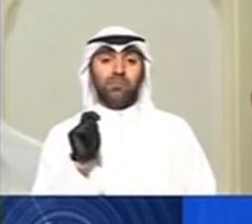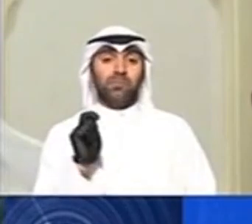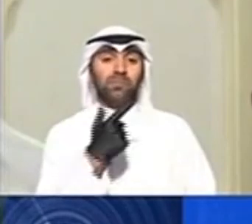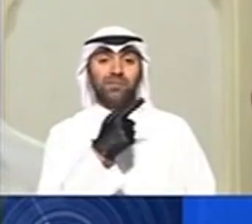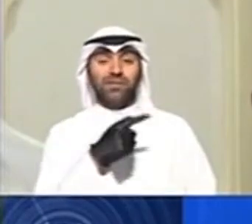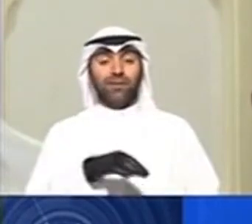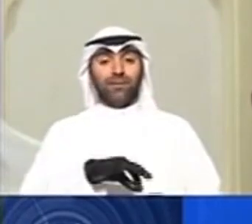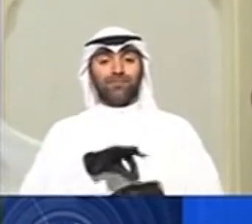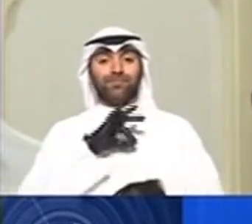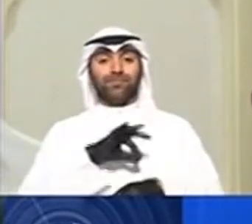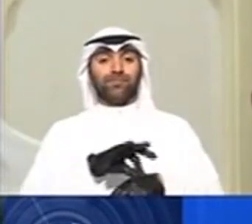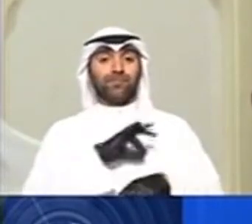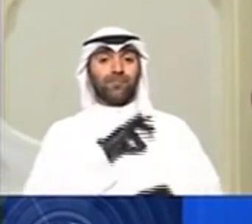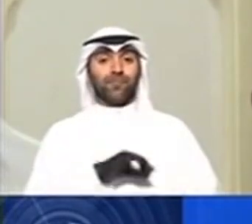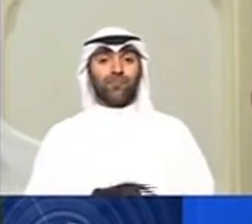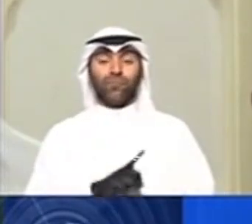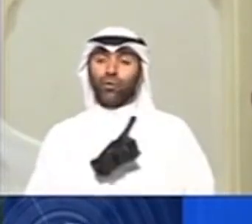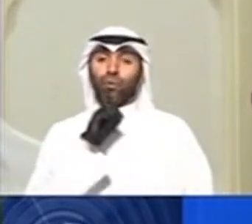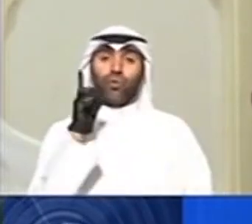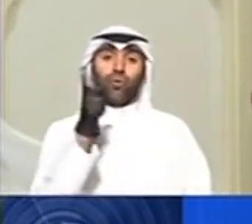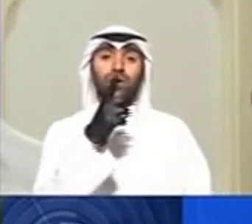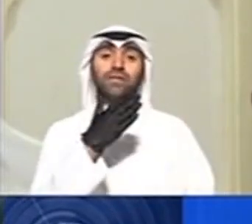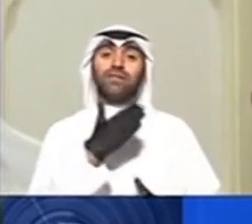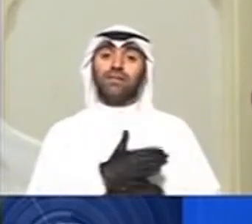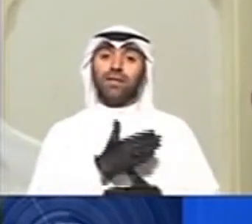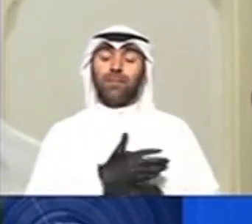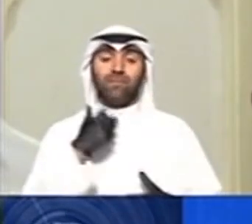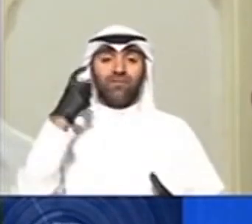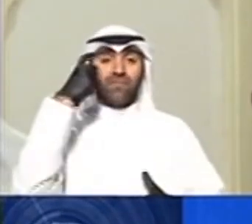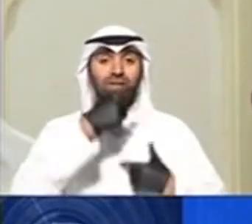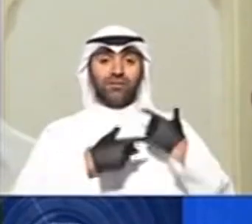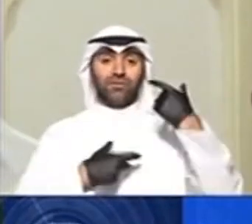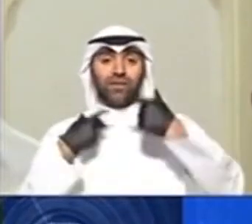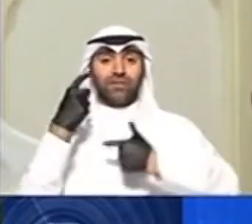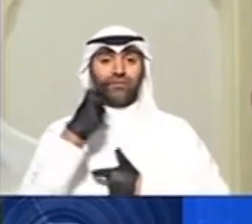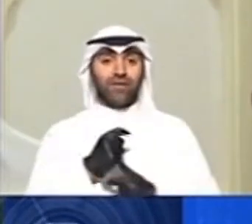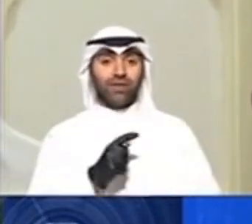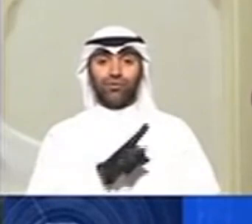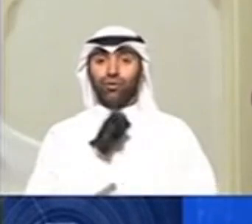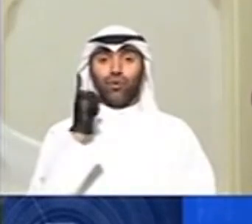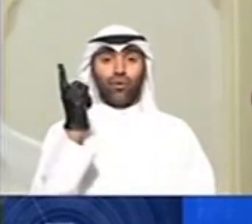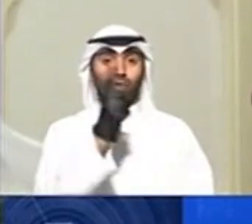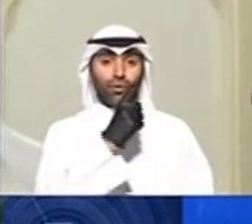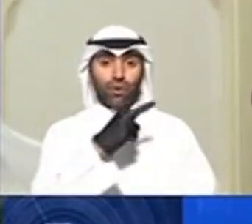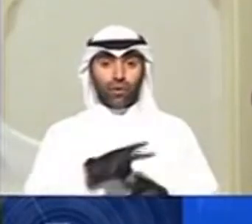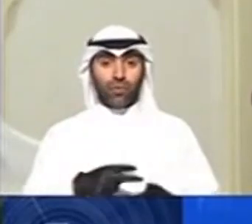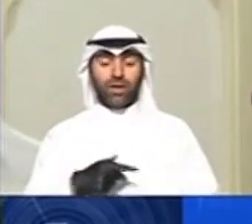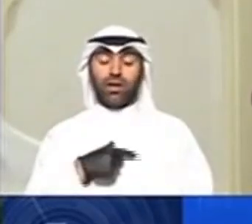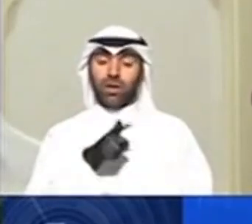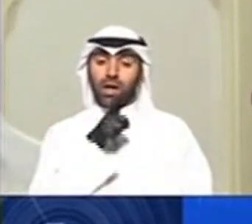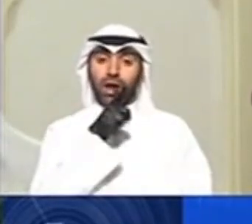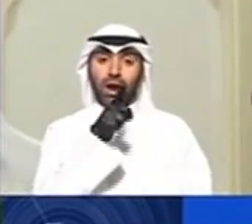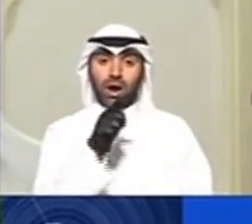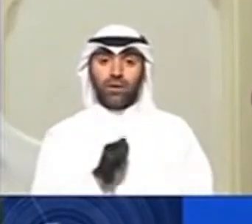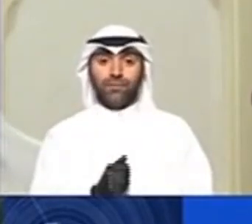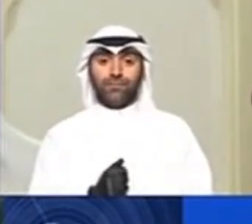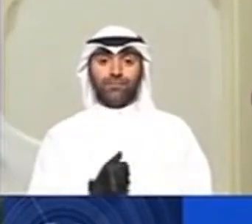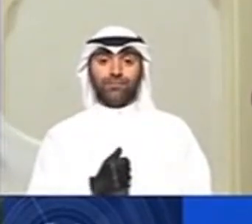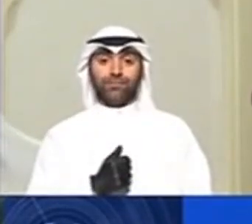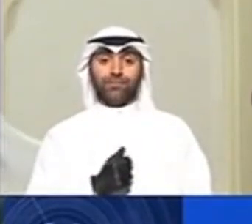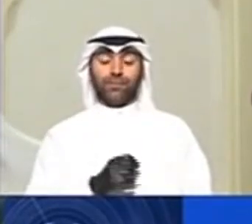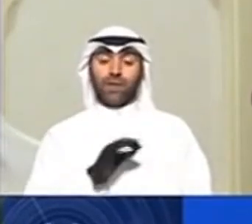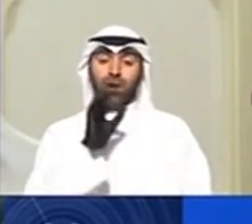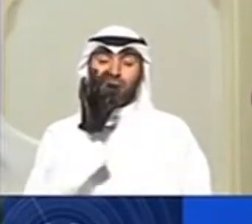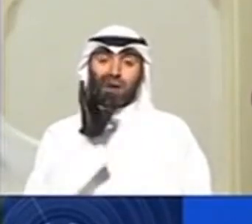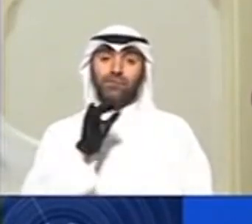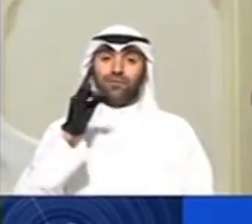سموك، الوضع إن شاء الله تحت يعني السيطرة، هناك بعض الحالات التي يتم يعني متابعتها بشكل